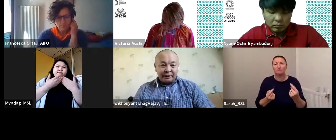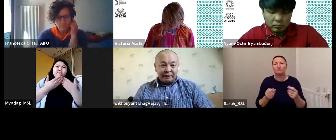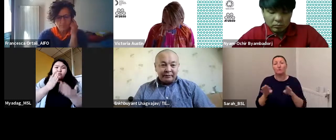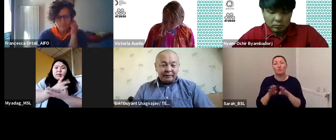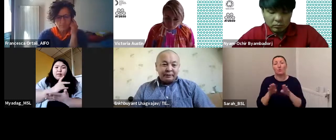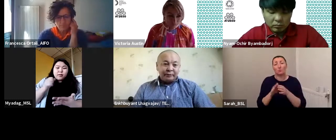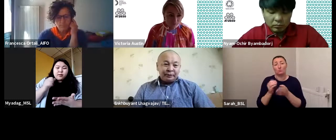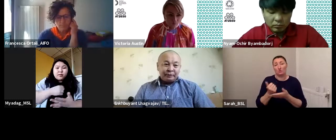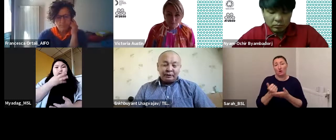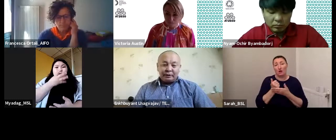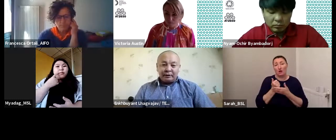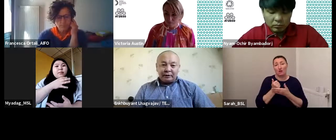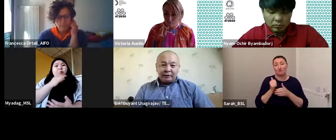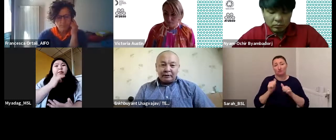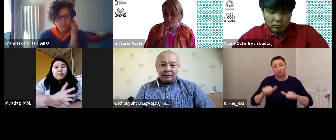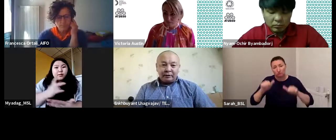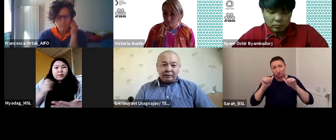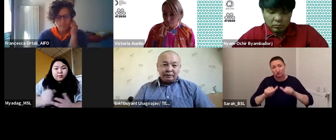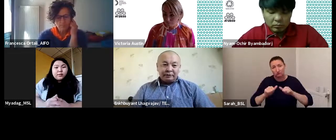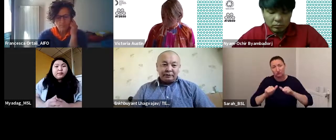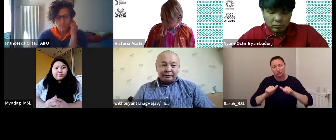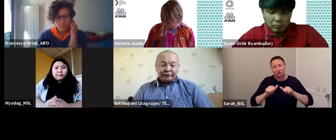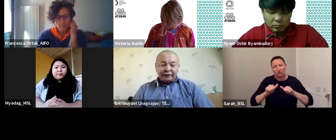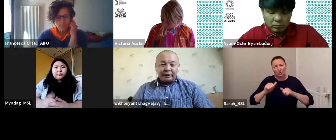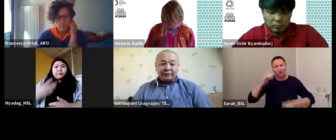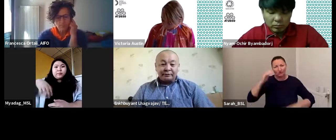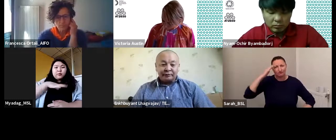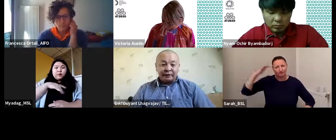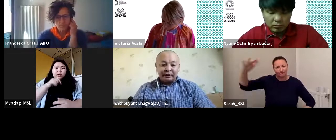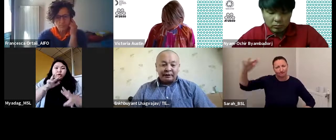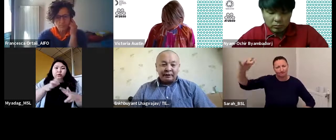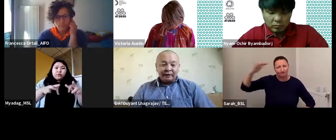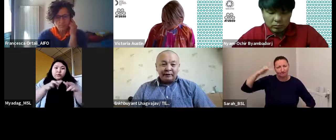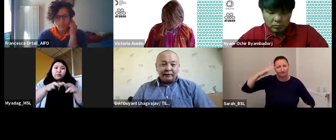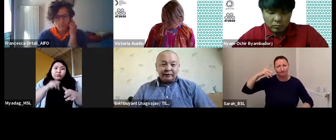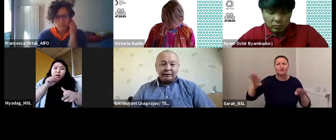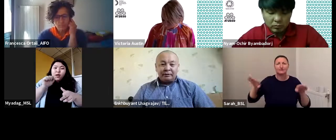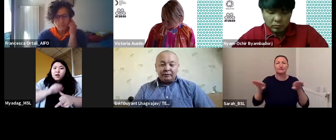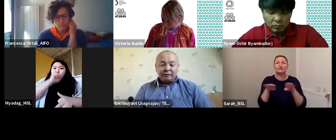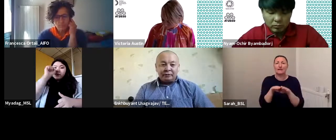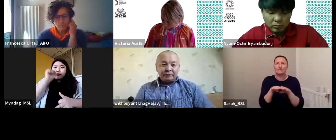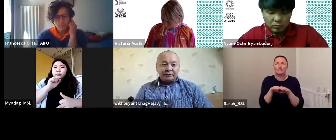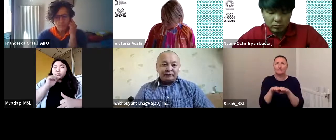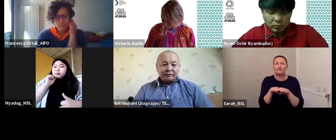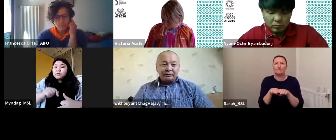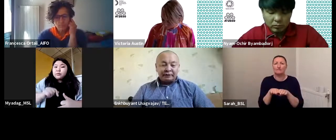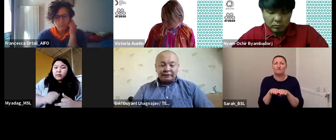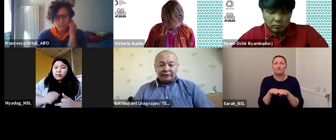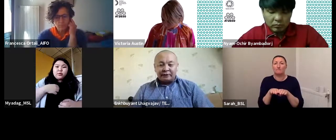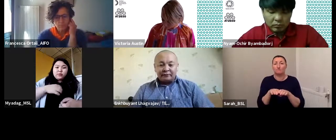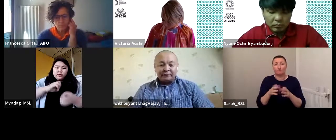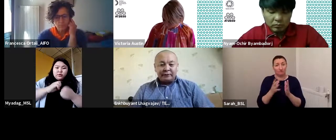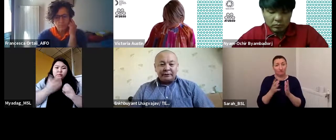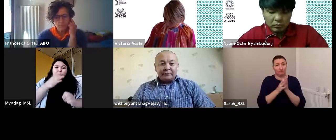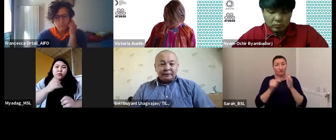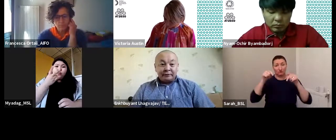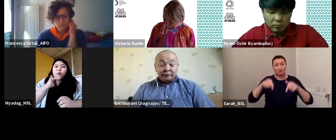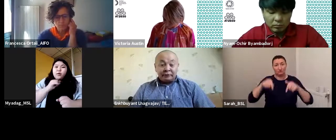хэлмээр байна. Бид энэ хөгжлийн бэрхшээлийн асуудлаар хийжсэн үйл